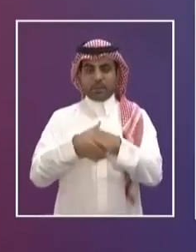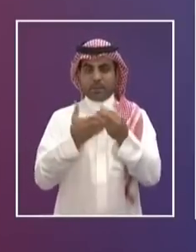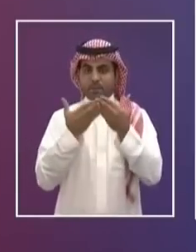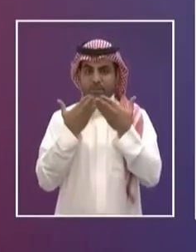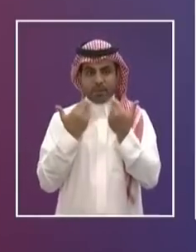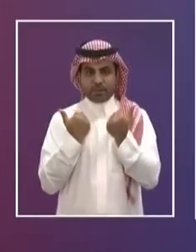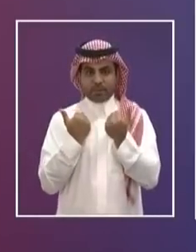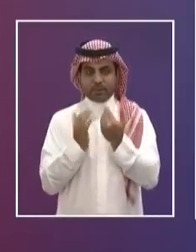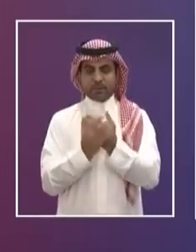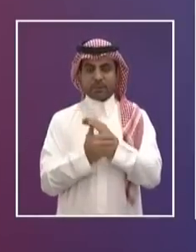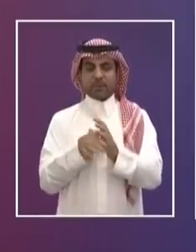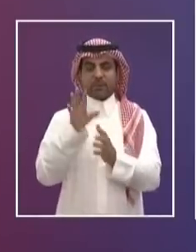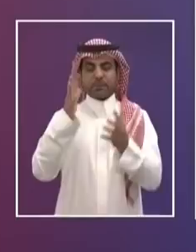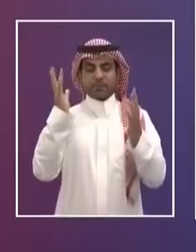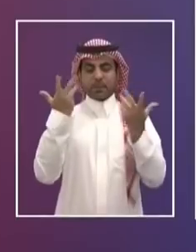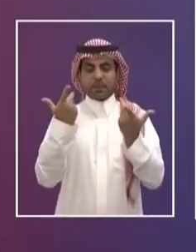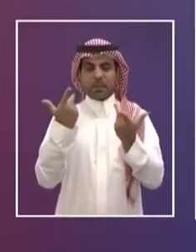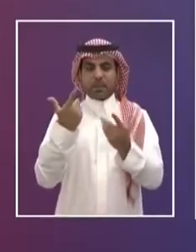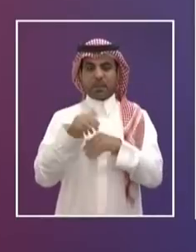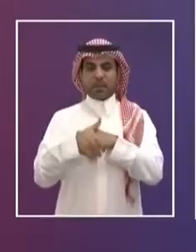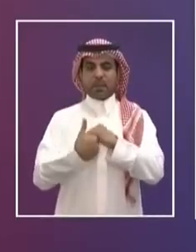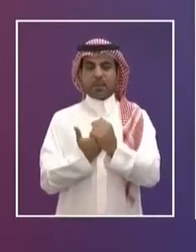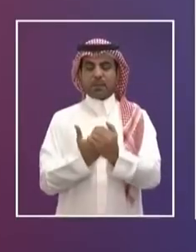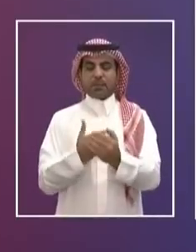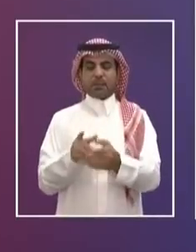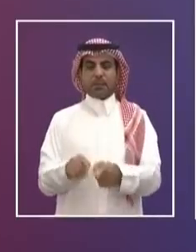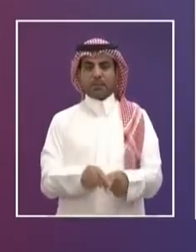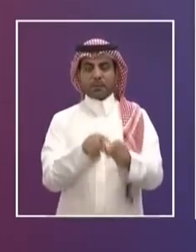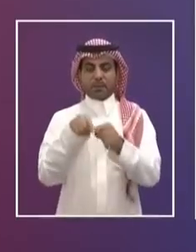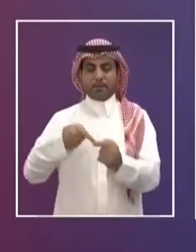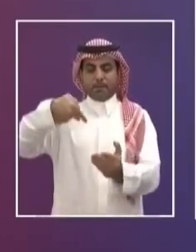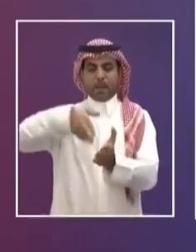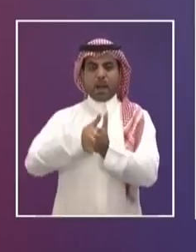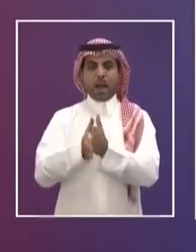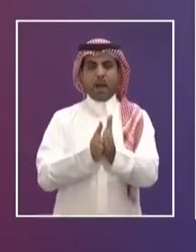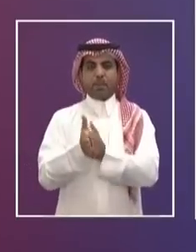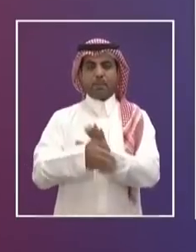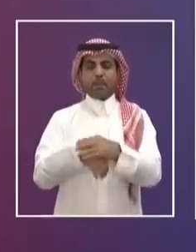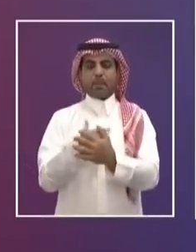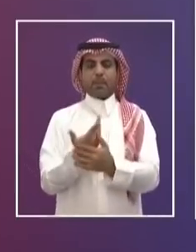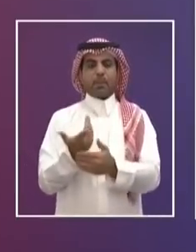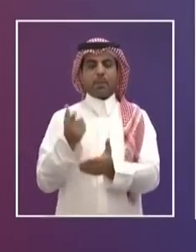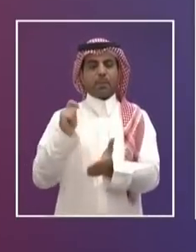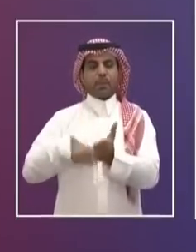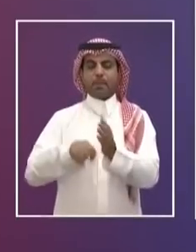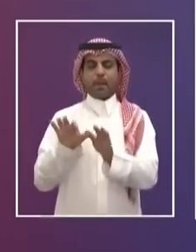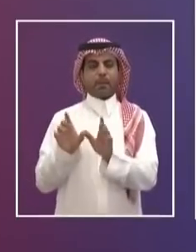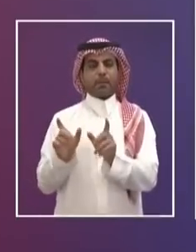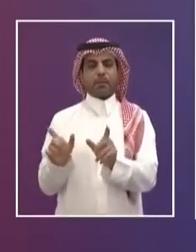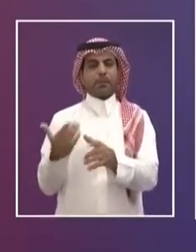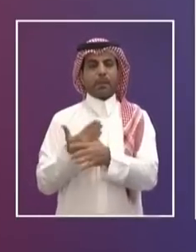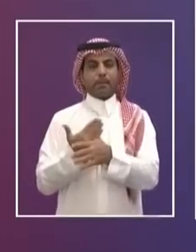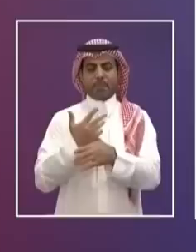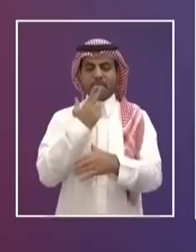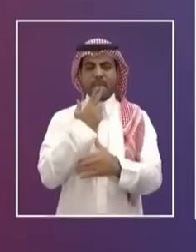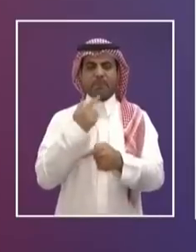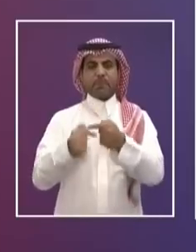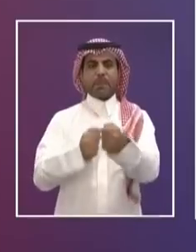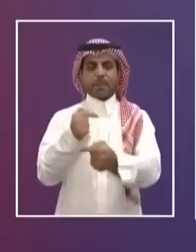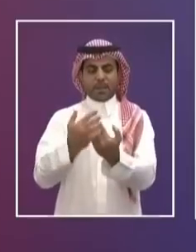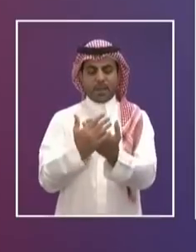إلى أماكن نخشى عدم وجود الماء والصابون فيها ممكن يكون معنا المعقم لاستخدامه وضمان استمرارية أن اليدين تكون